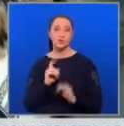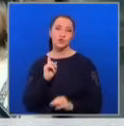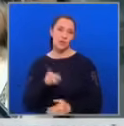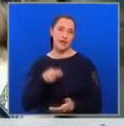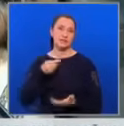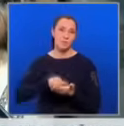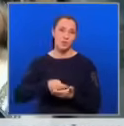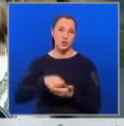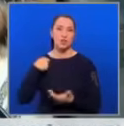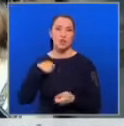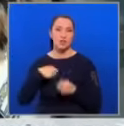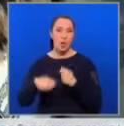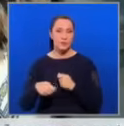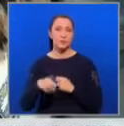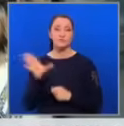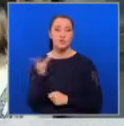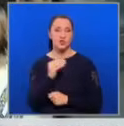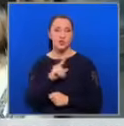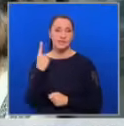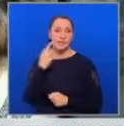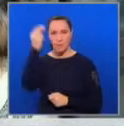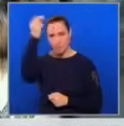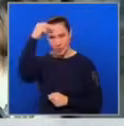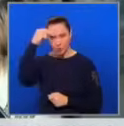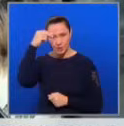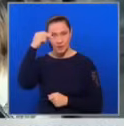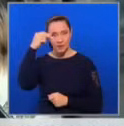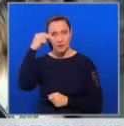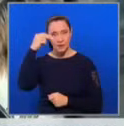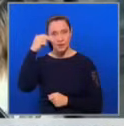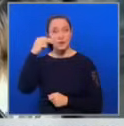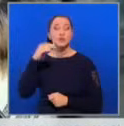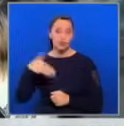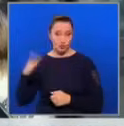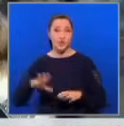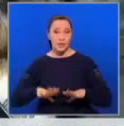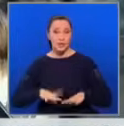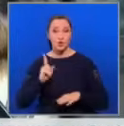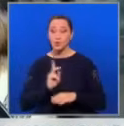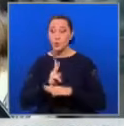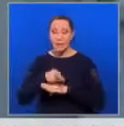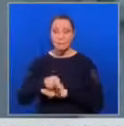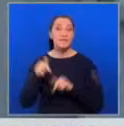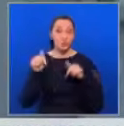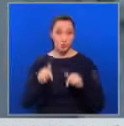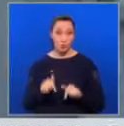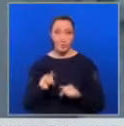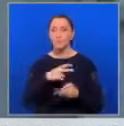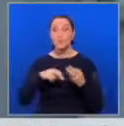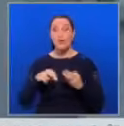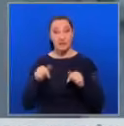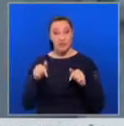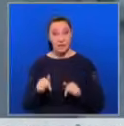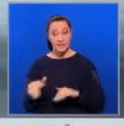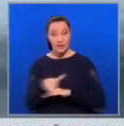трябва да се плащат глобите и то от всички не само от българи и чуждите граждани които преминават оттука проверката ни